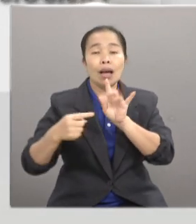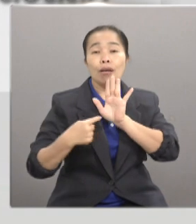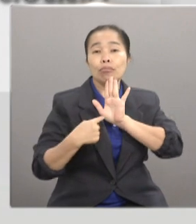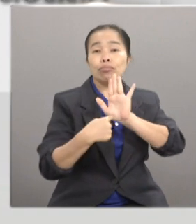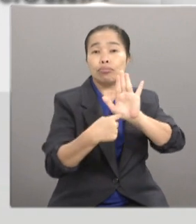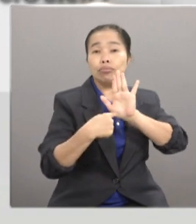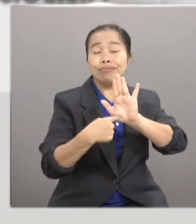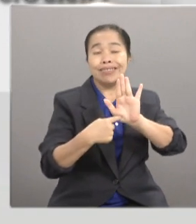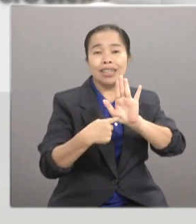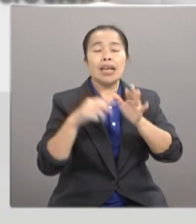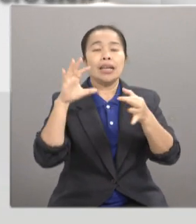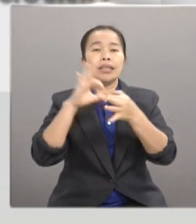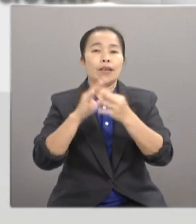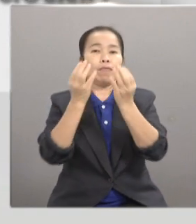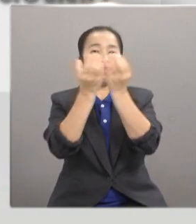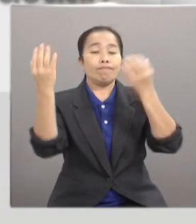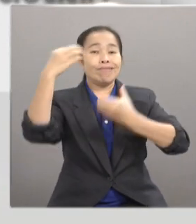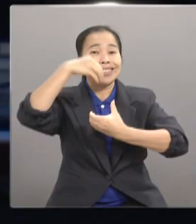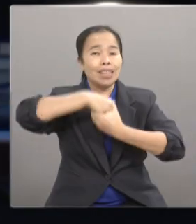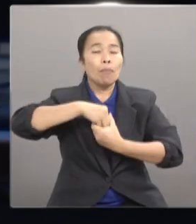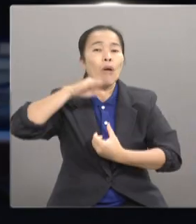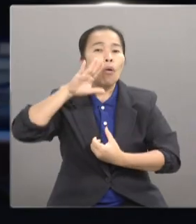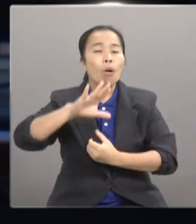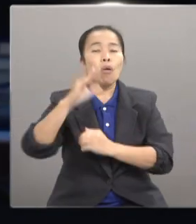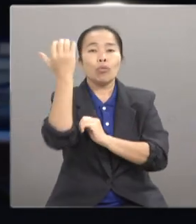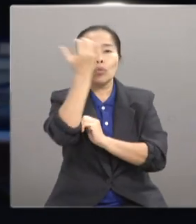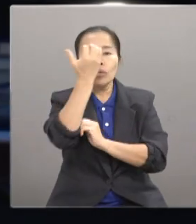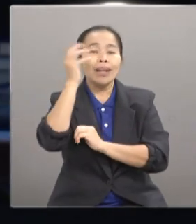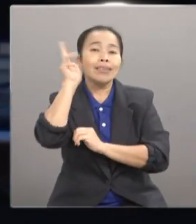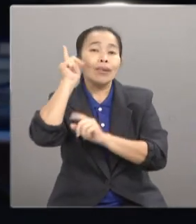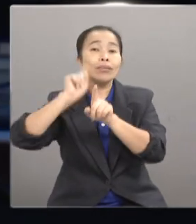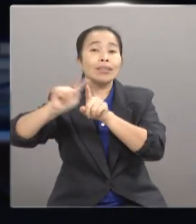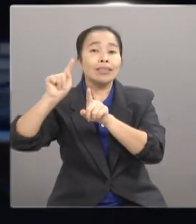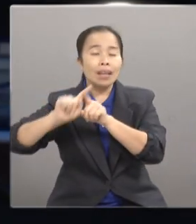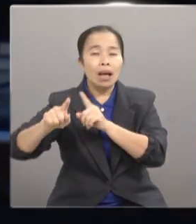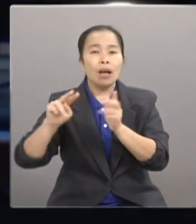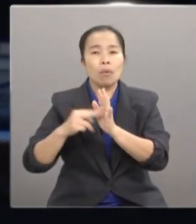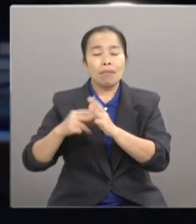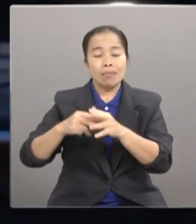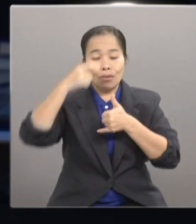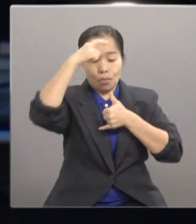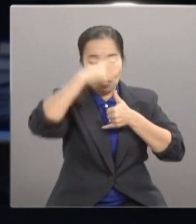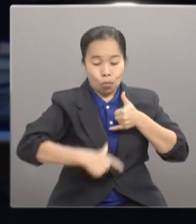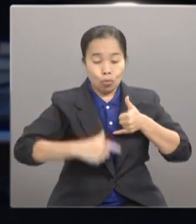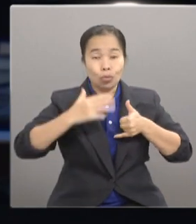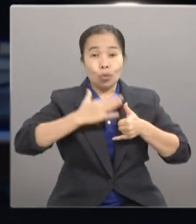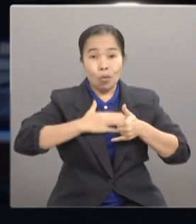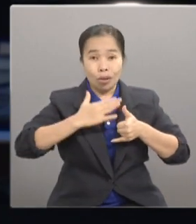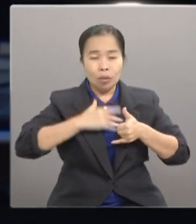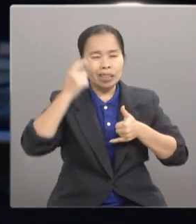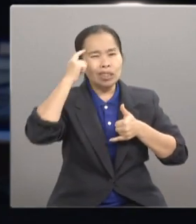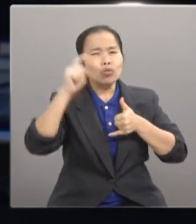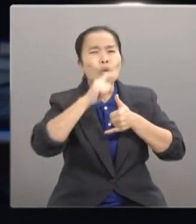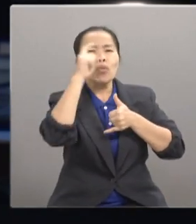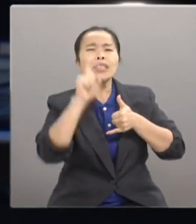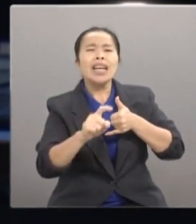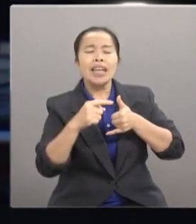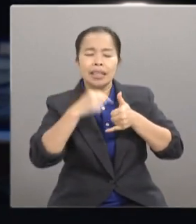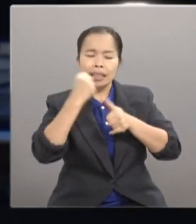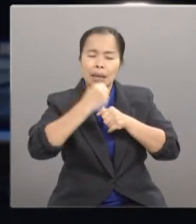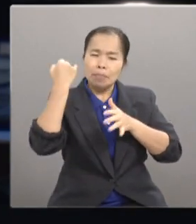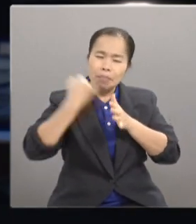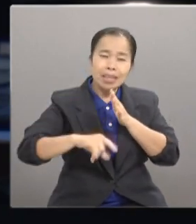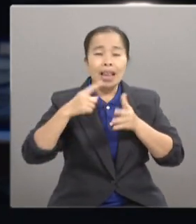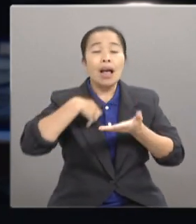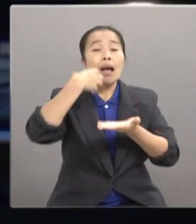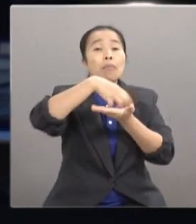ตามจัระยะทำเสือเพระวเองจากว่าเน้อหาส่วบุคคลที่ผู้ต้สงสัยได้นำเสนอไปไม่ได้เกี่ยวกับคดีคว